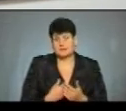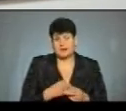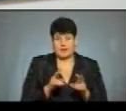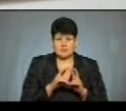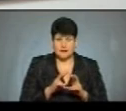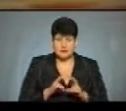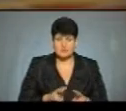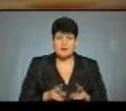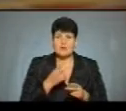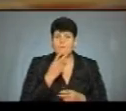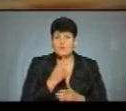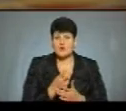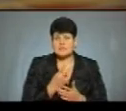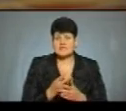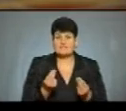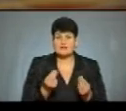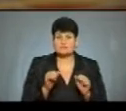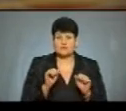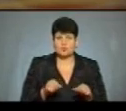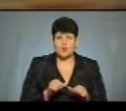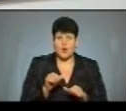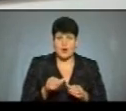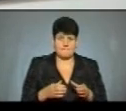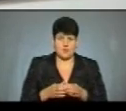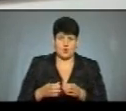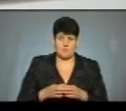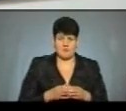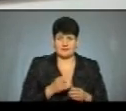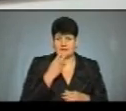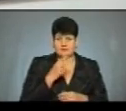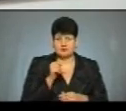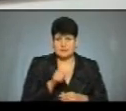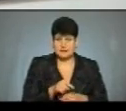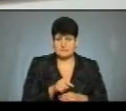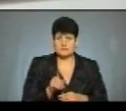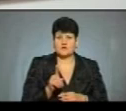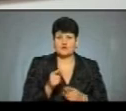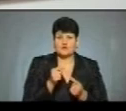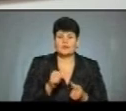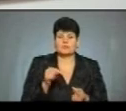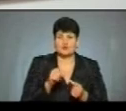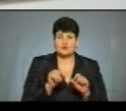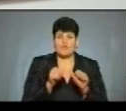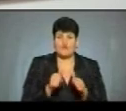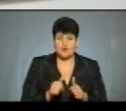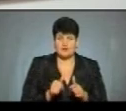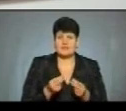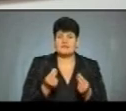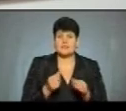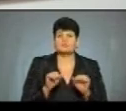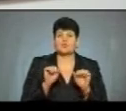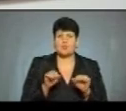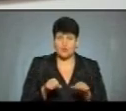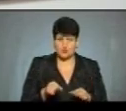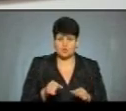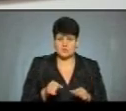аналізували показники фінансової спроможності окремих громад. Незважаючи на те, що відповідно до формули фінансової спроможності